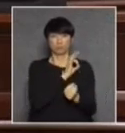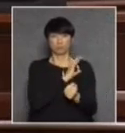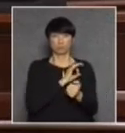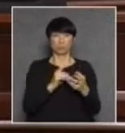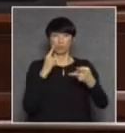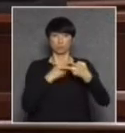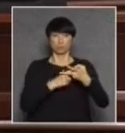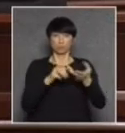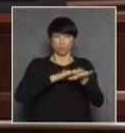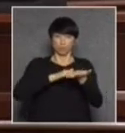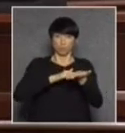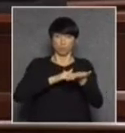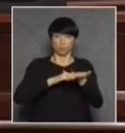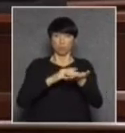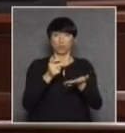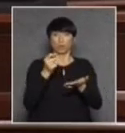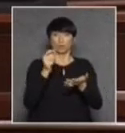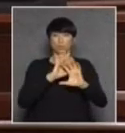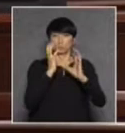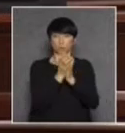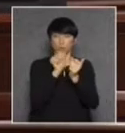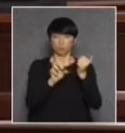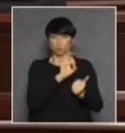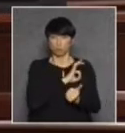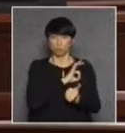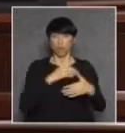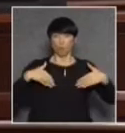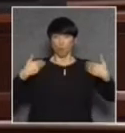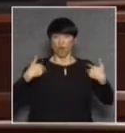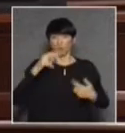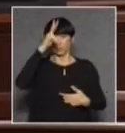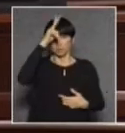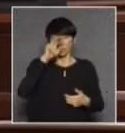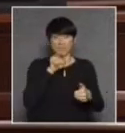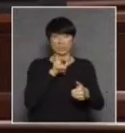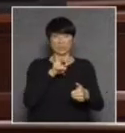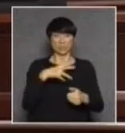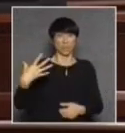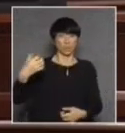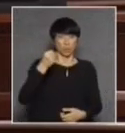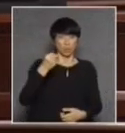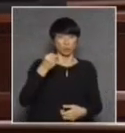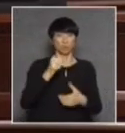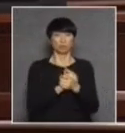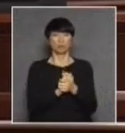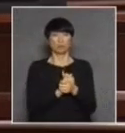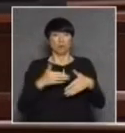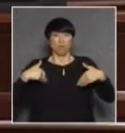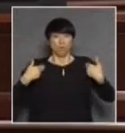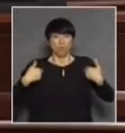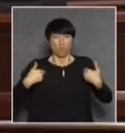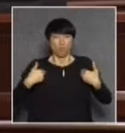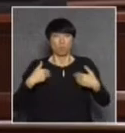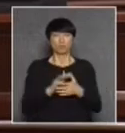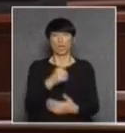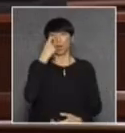會。其實呢最在這裡玩緊政治，最能夠有權去移動議程的就是梁振